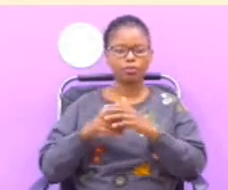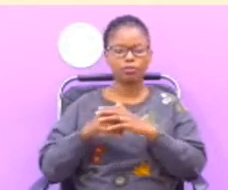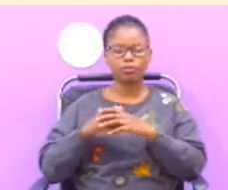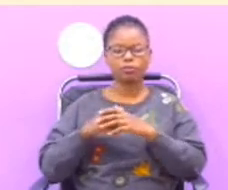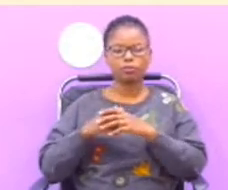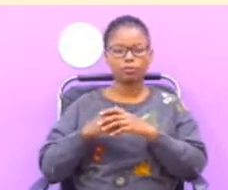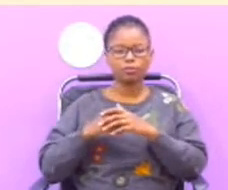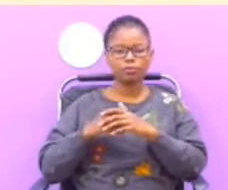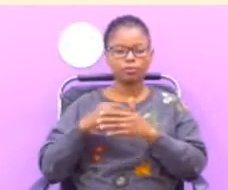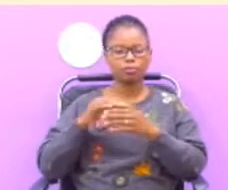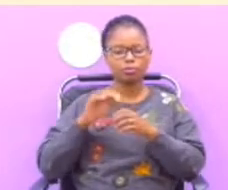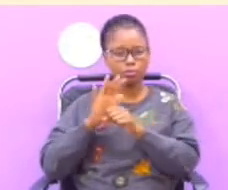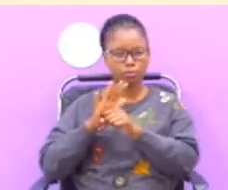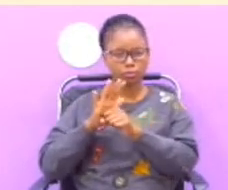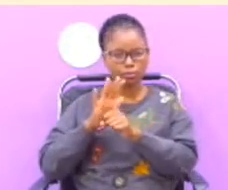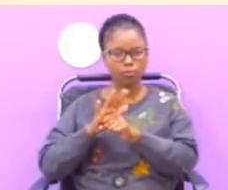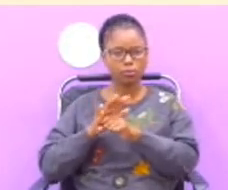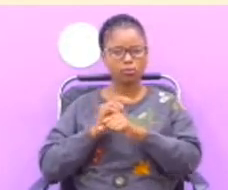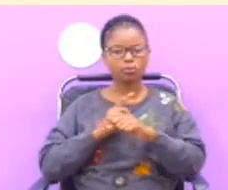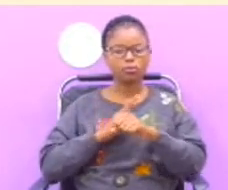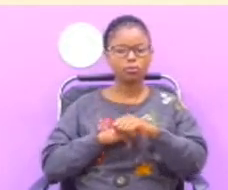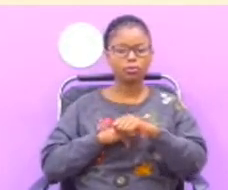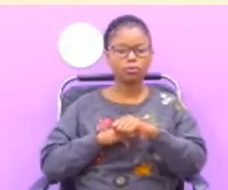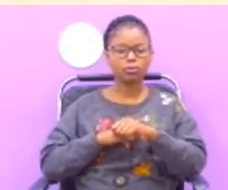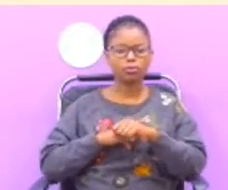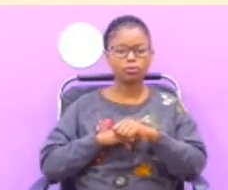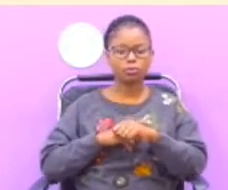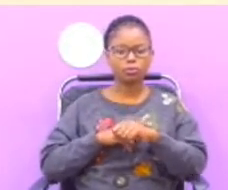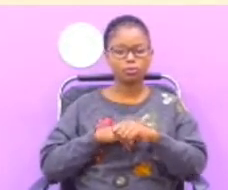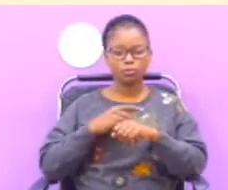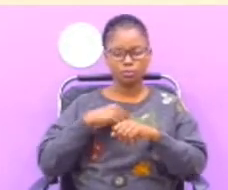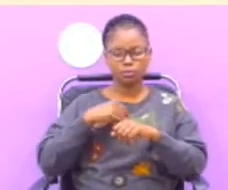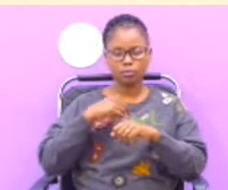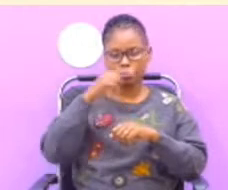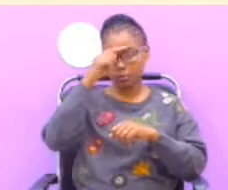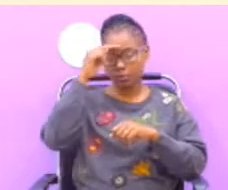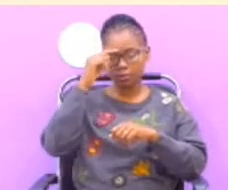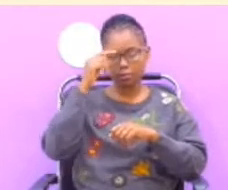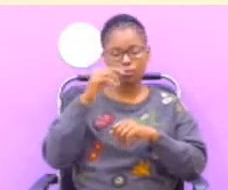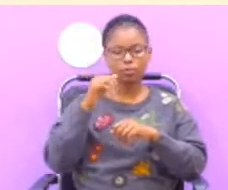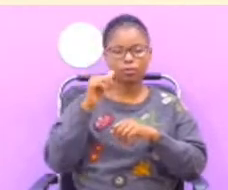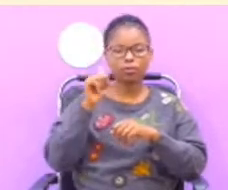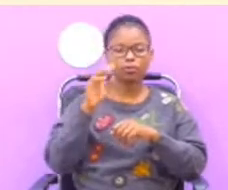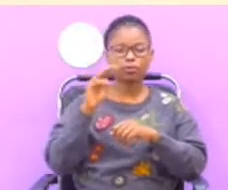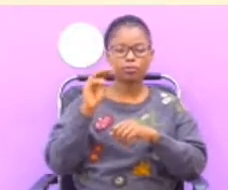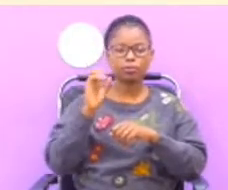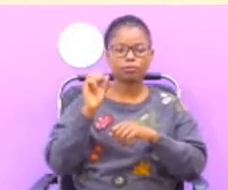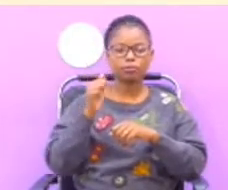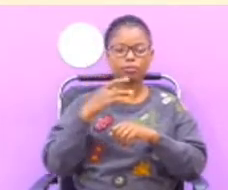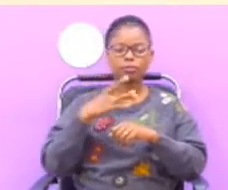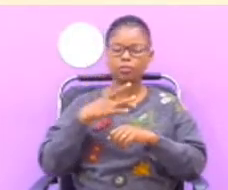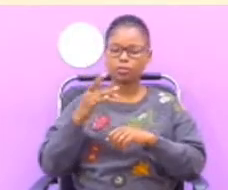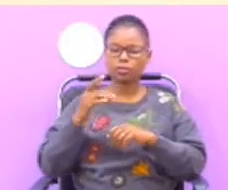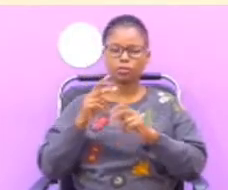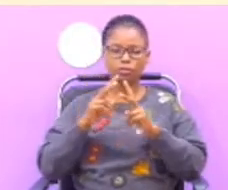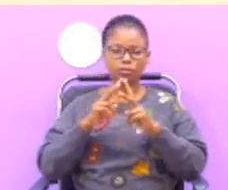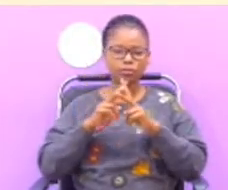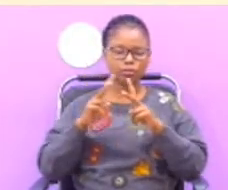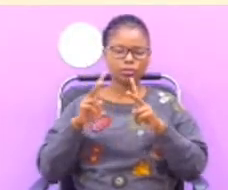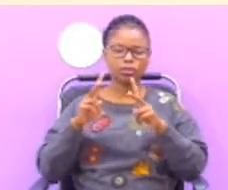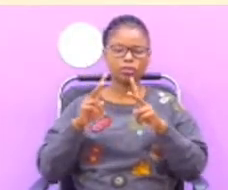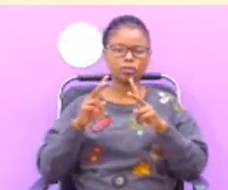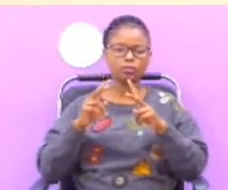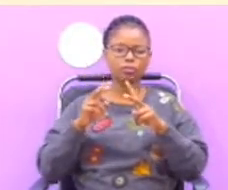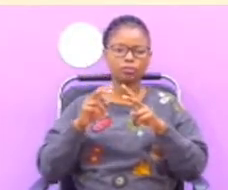ni kaingi na kaingi ndiragaria kwa na listoni ngiendete ibuku rĩake mũno na ndĩrĩthomete mũno na nĩ thomete ibuku rĩa Amosi